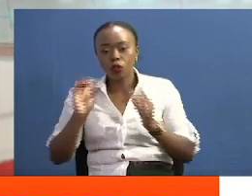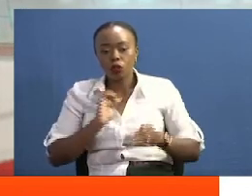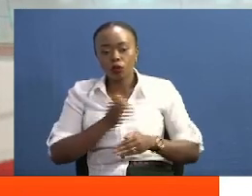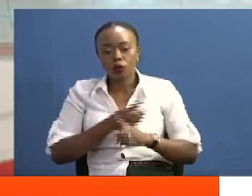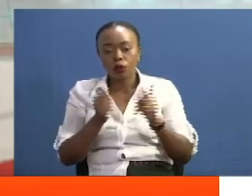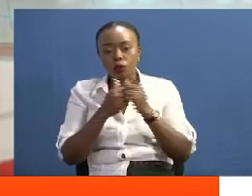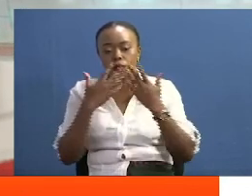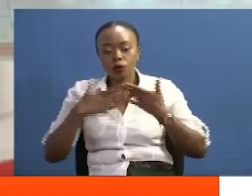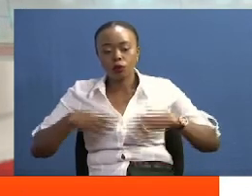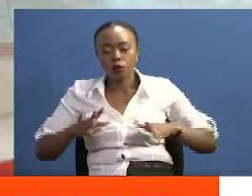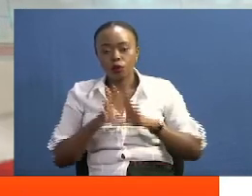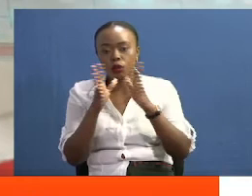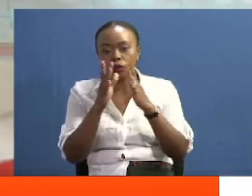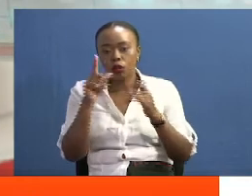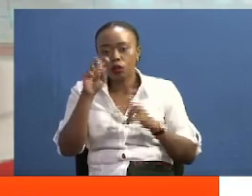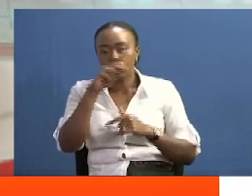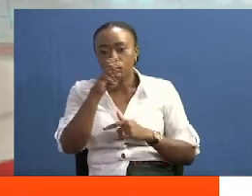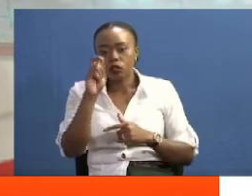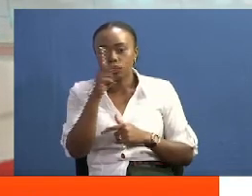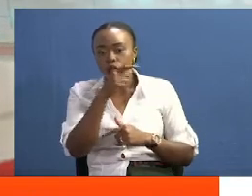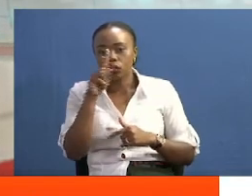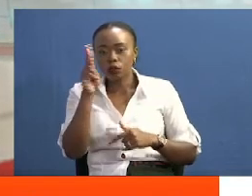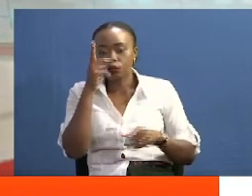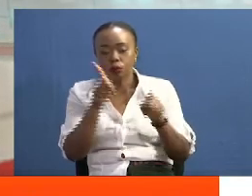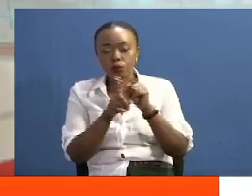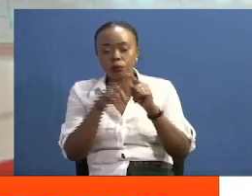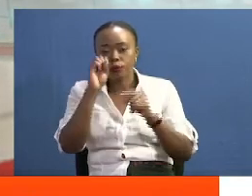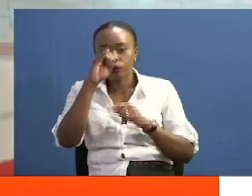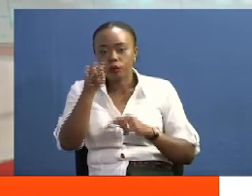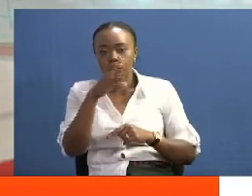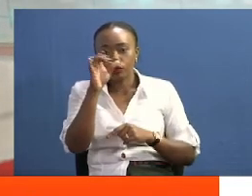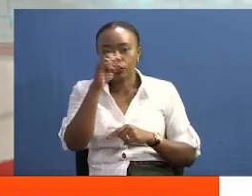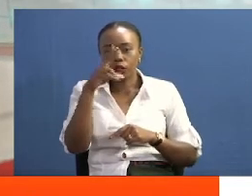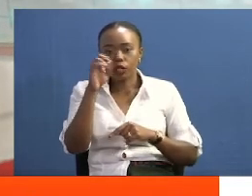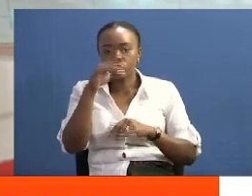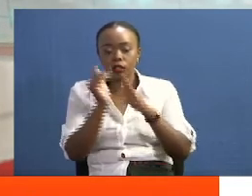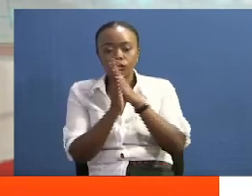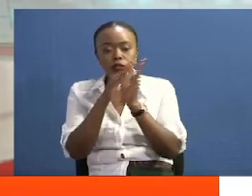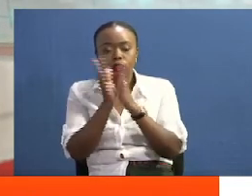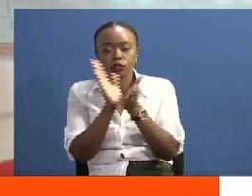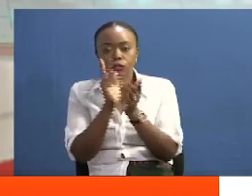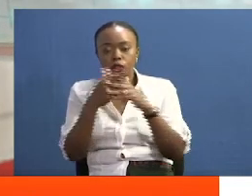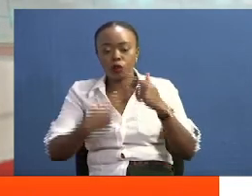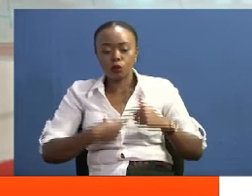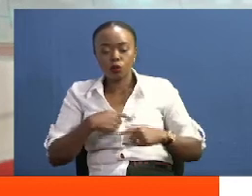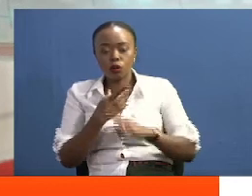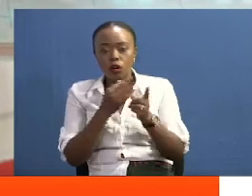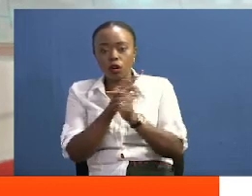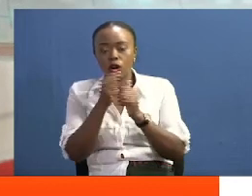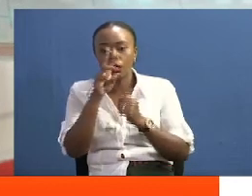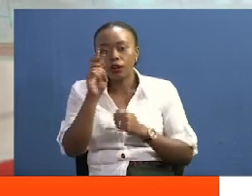kupitia mtandao wa kijamii wa Twitter @KUTV_Kenya na @OJ Samsons. Kupata taarifa hizi na nyinginezo, tembelea tovuti